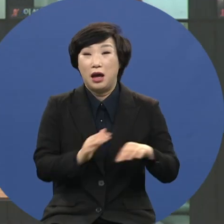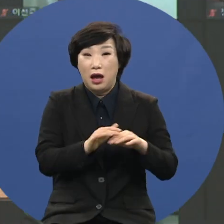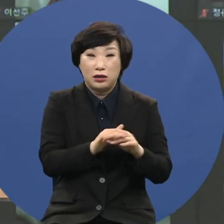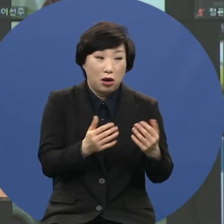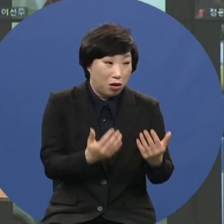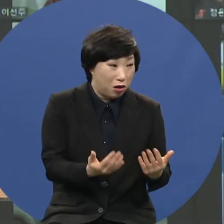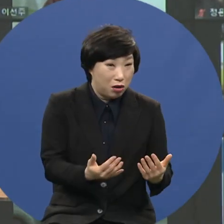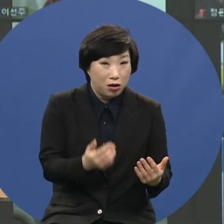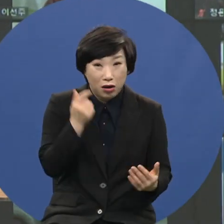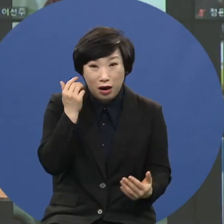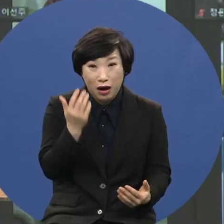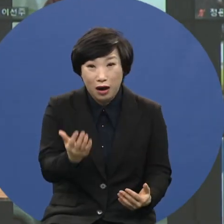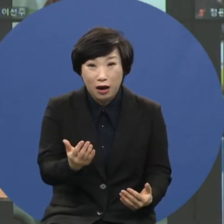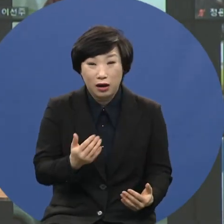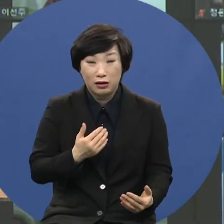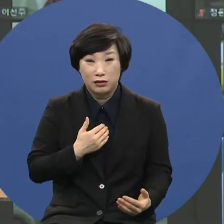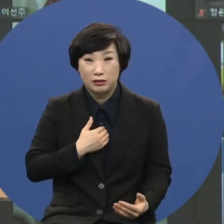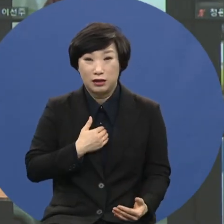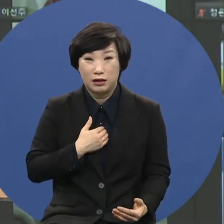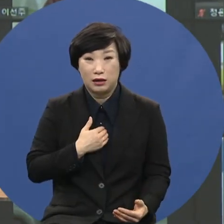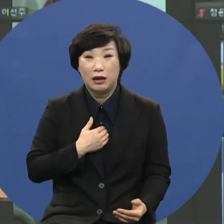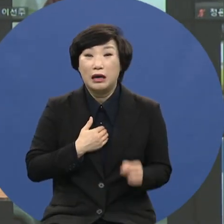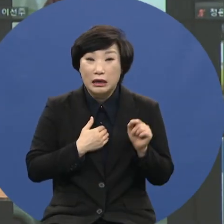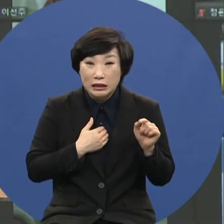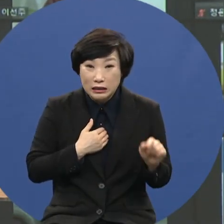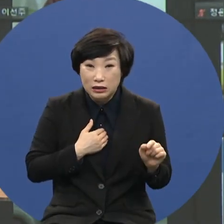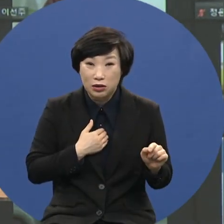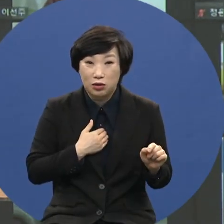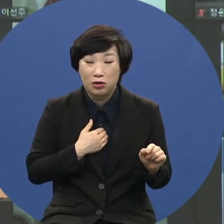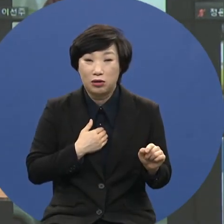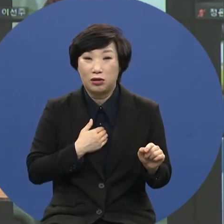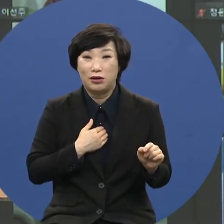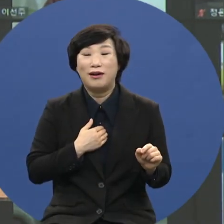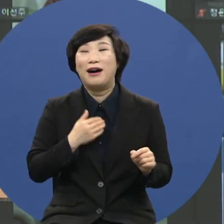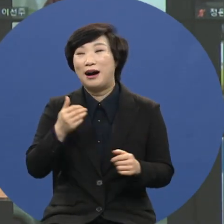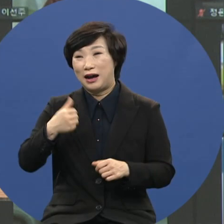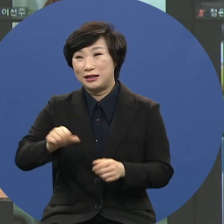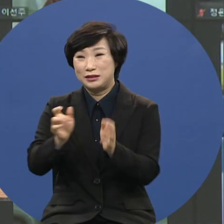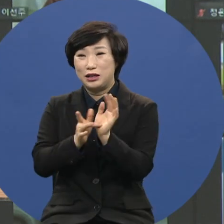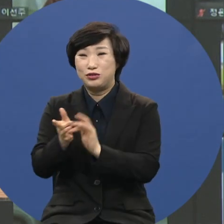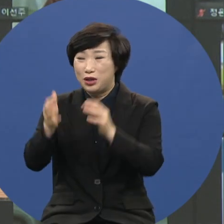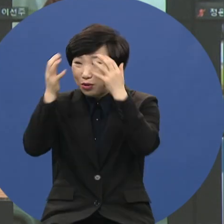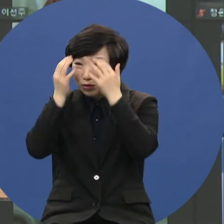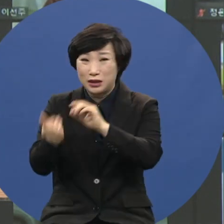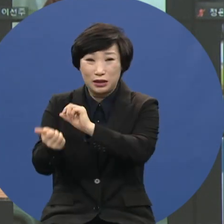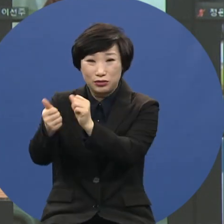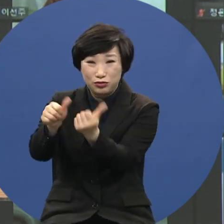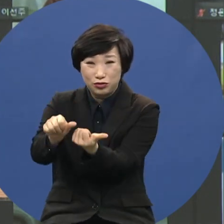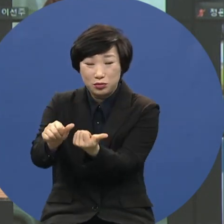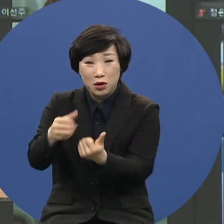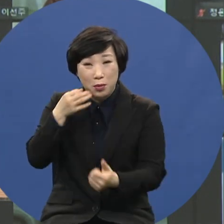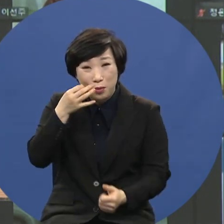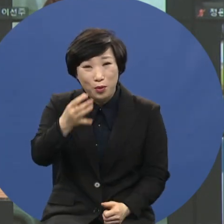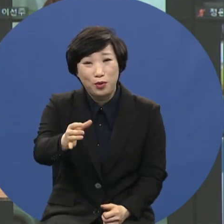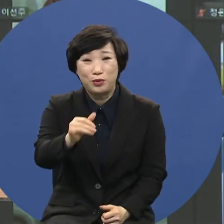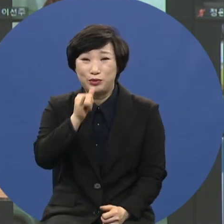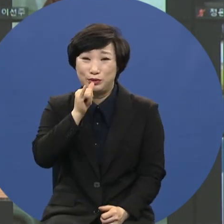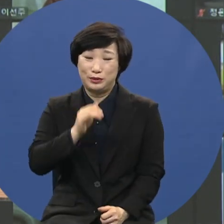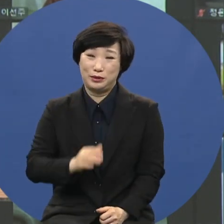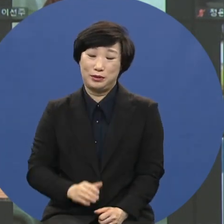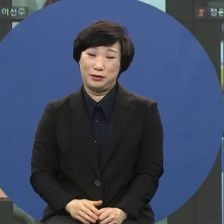어떻게 해결할 것이냐? 이것을 아들의 고난과 죽음으로 보여주셨으니